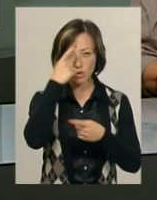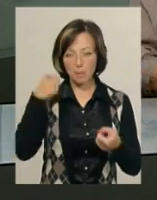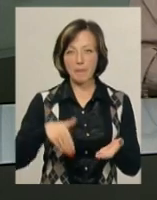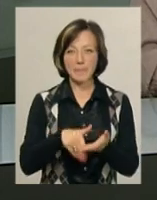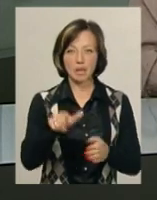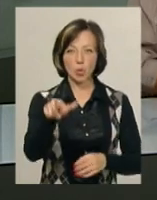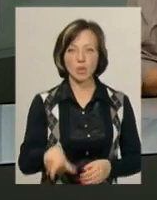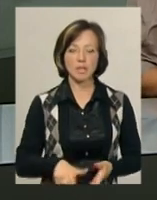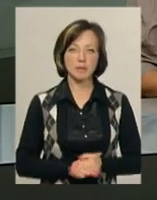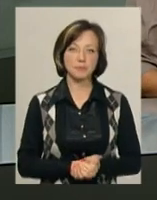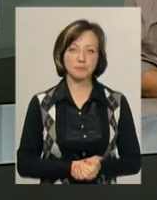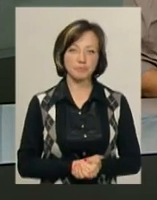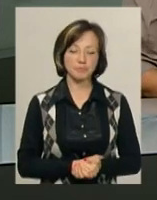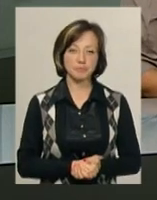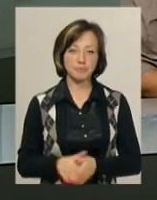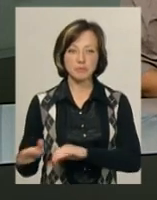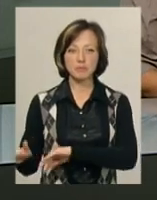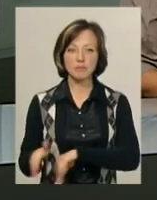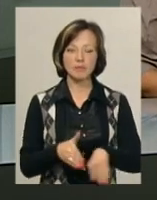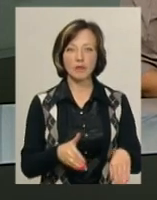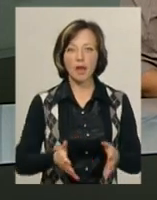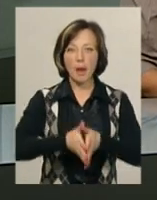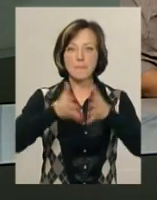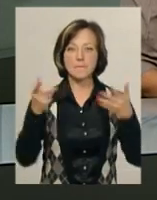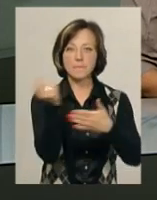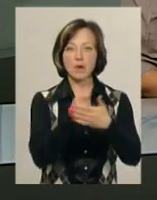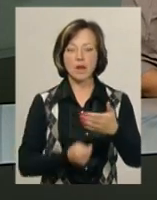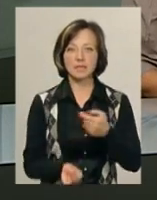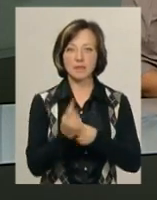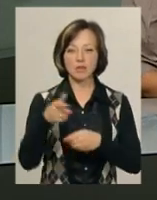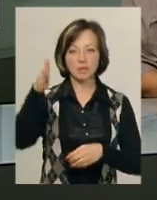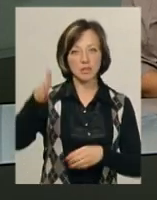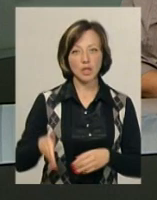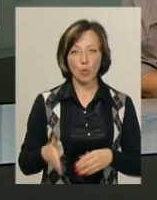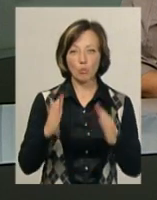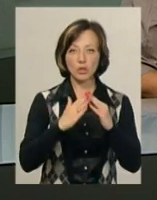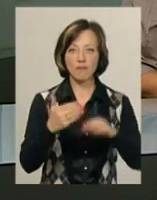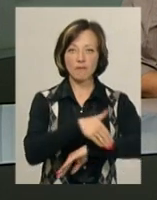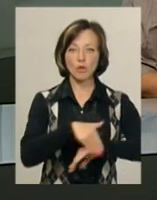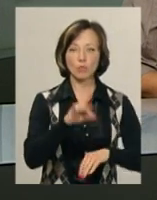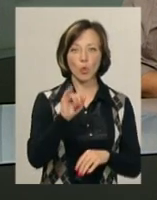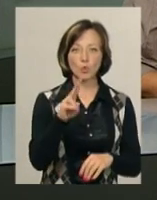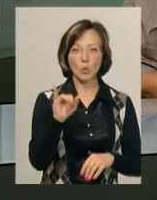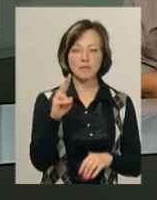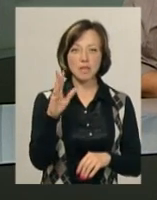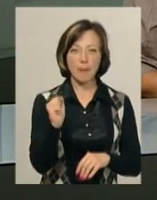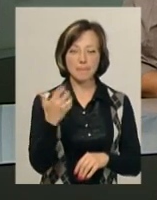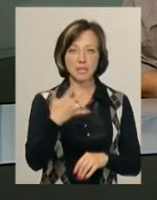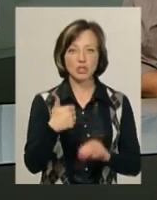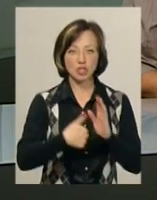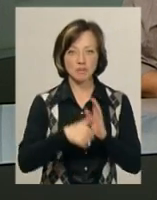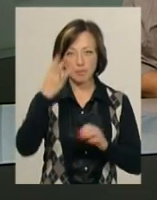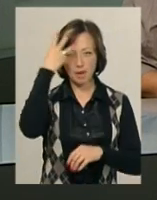Ірина Ковальчук. Мурал з'явиться на стіні будинку на вулиці Проскурівській, 56 у Хмельницькому. Про це